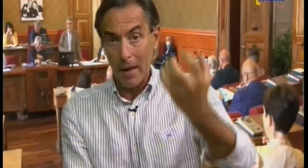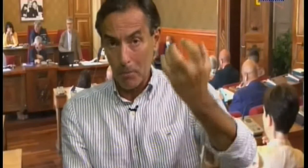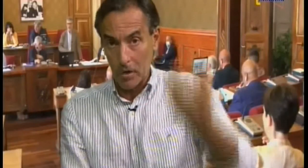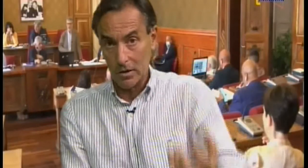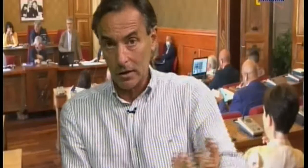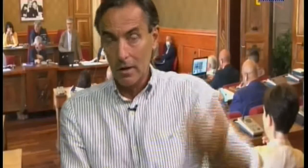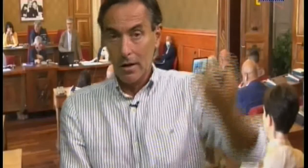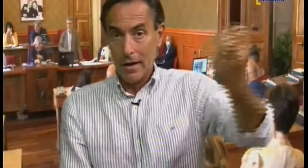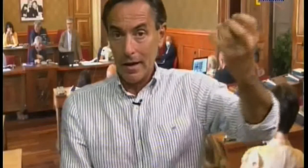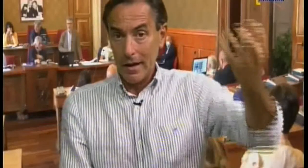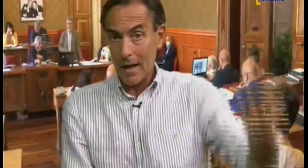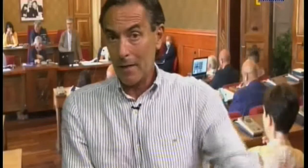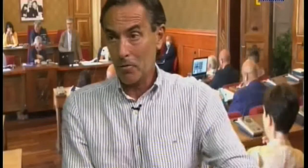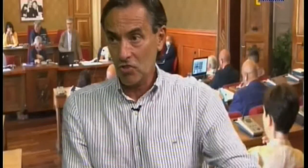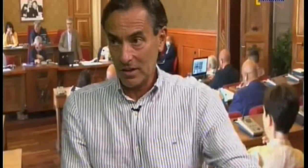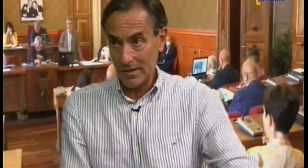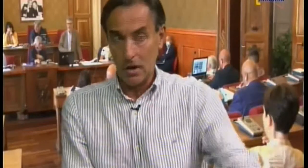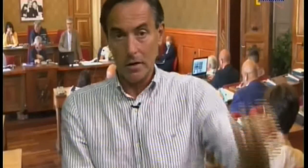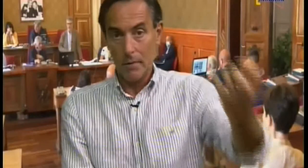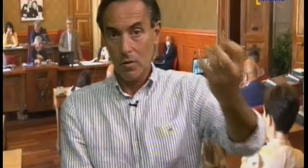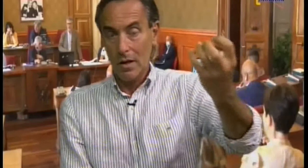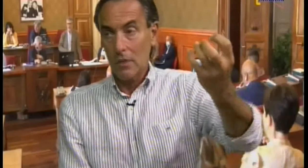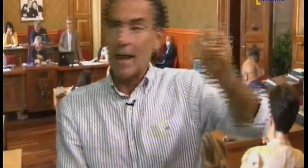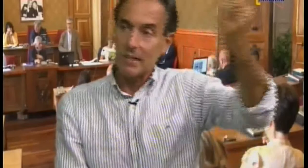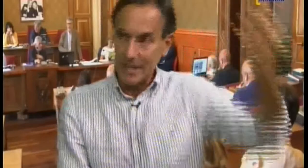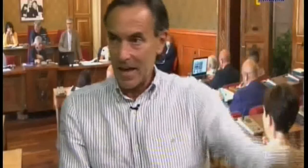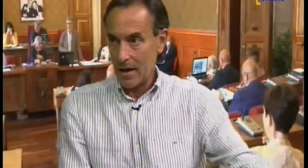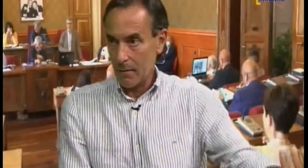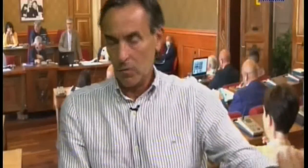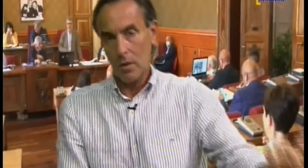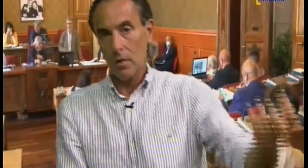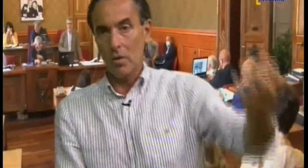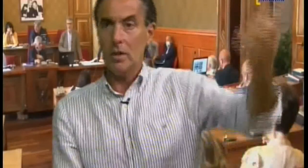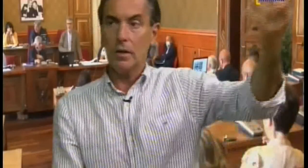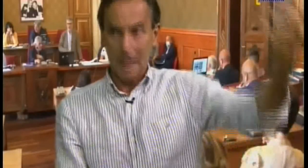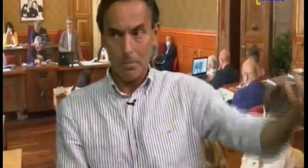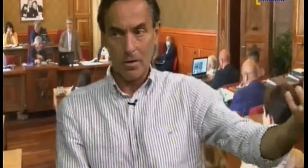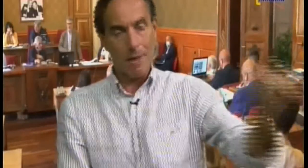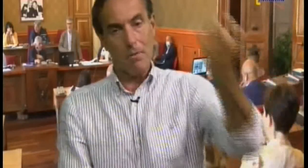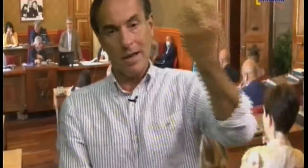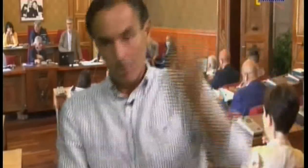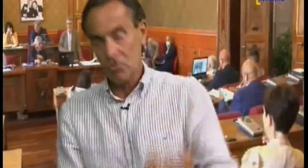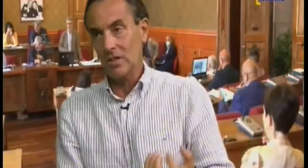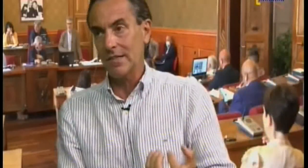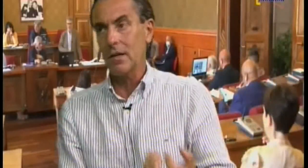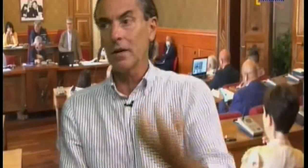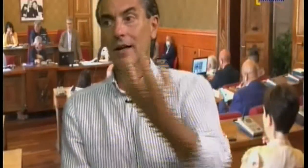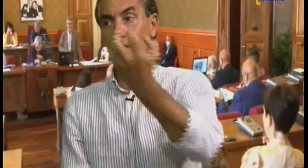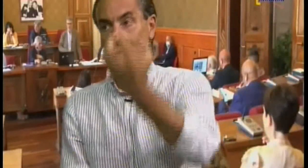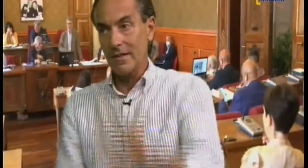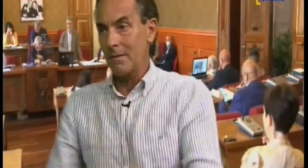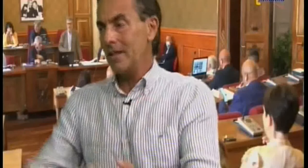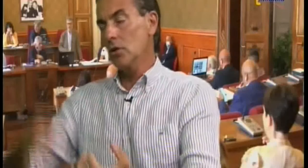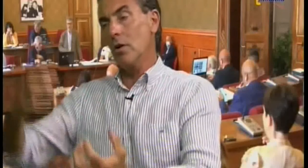che apporti la progettazione, anzi l'idea, quindi dal programma, la progettazione,